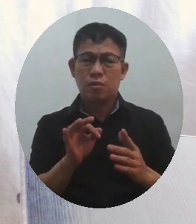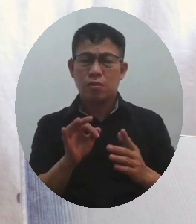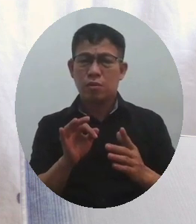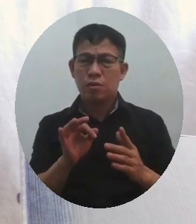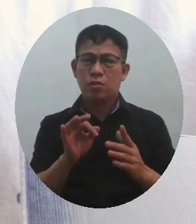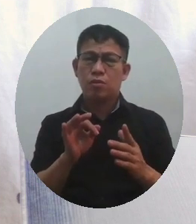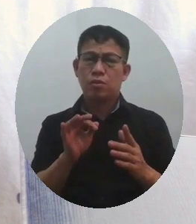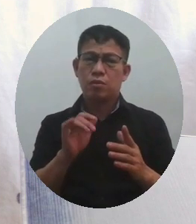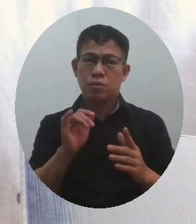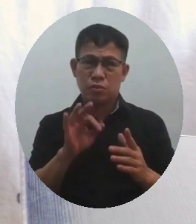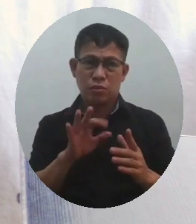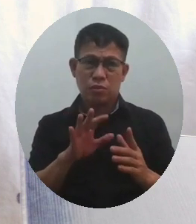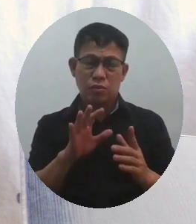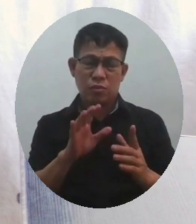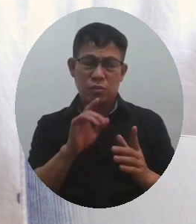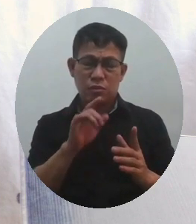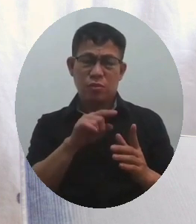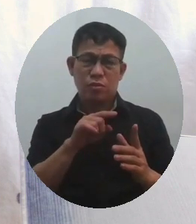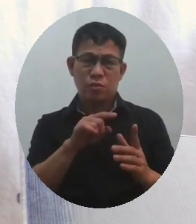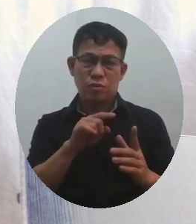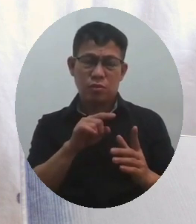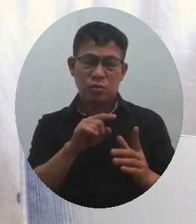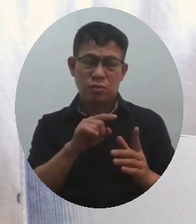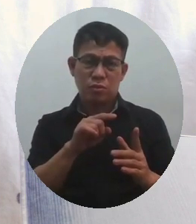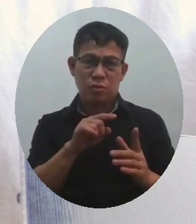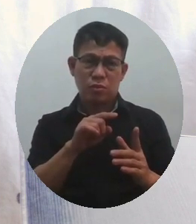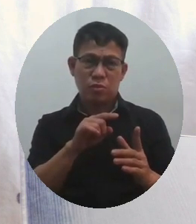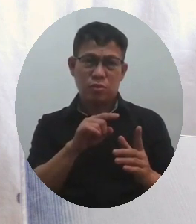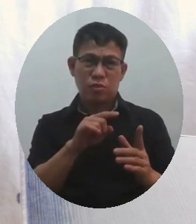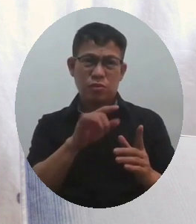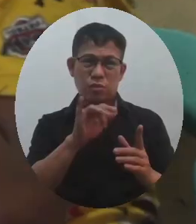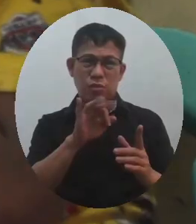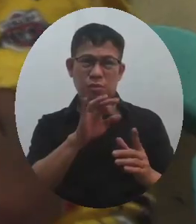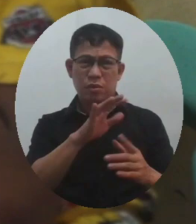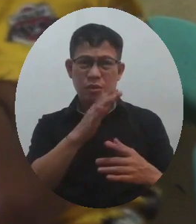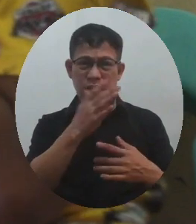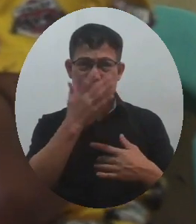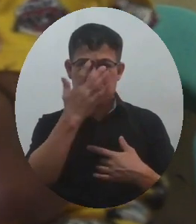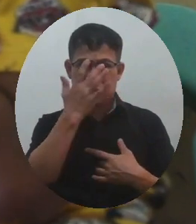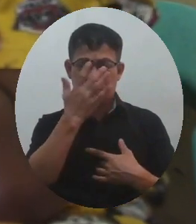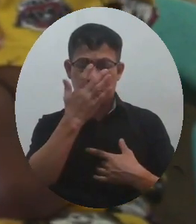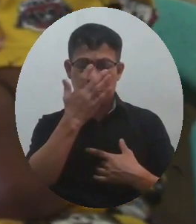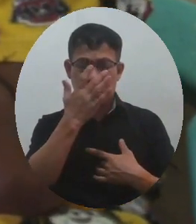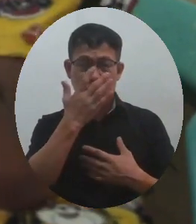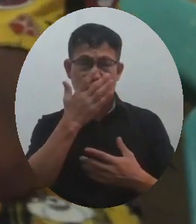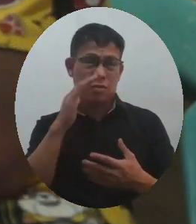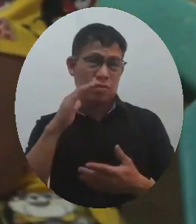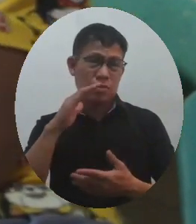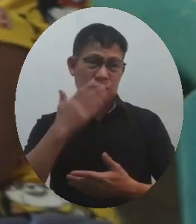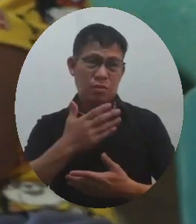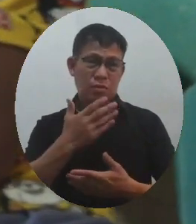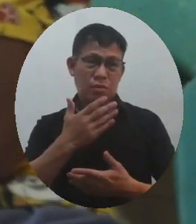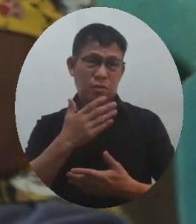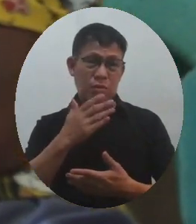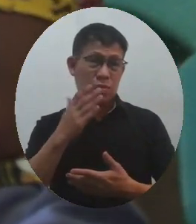yung tao nasa, yung bata, nasa ospital na. Tapos bata yan eh, madali, mahina ka sa residential nila ito.